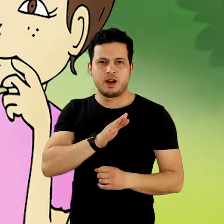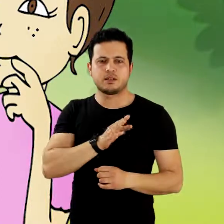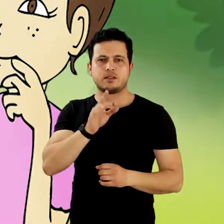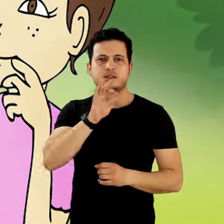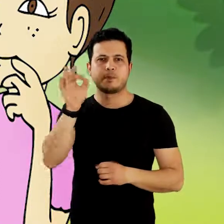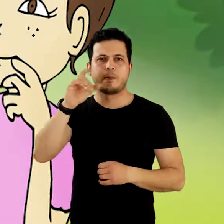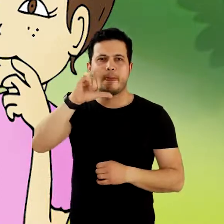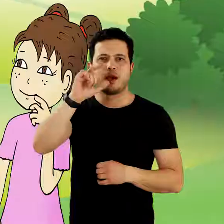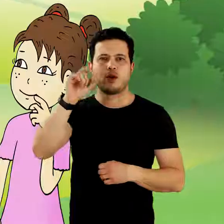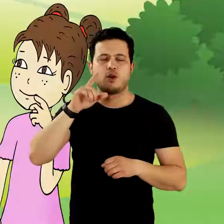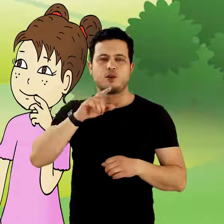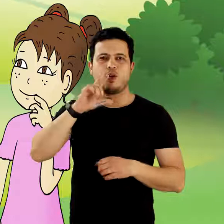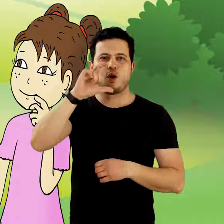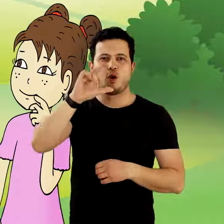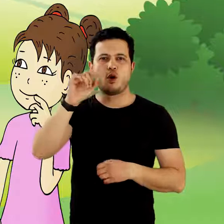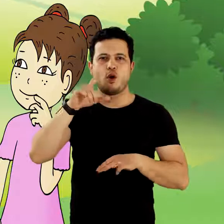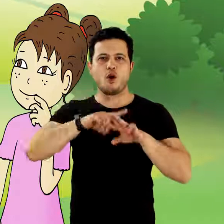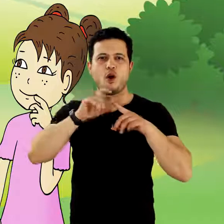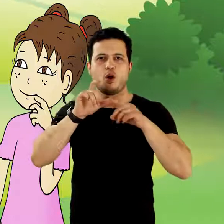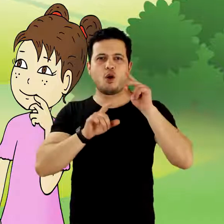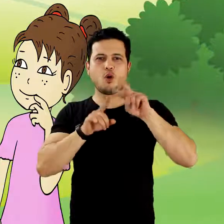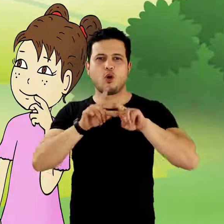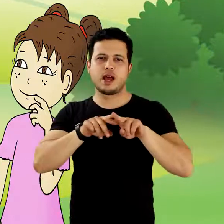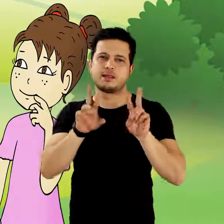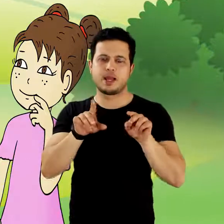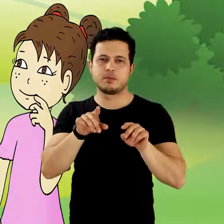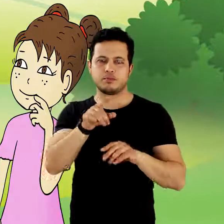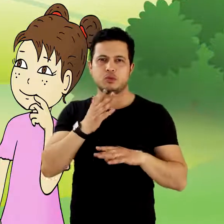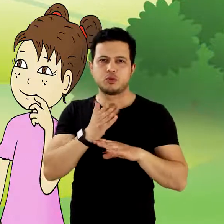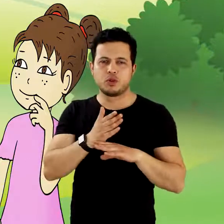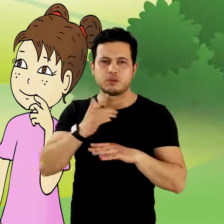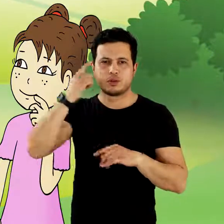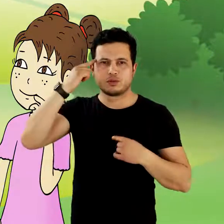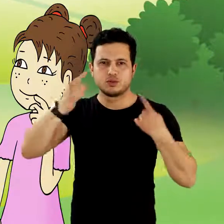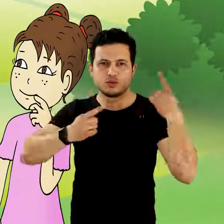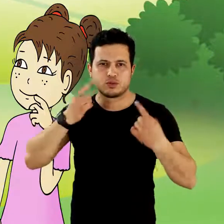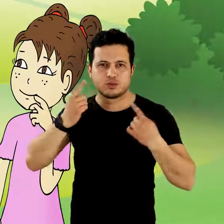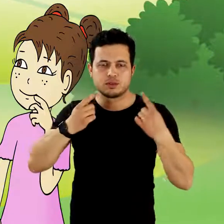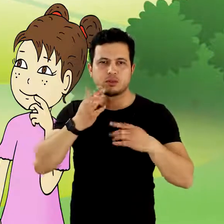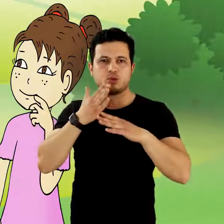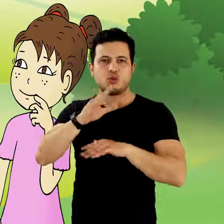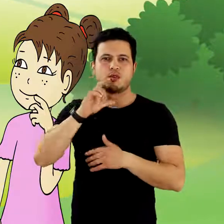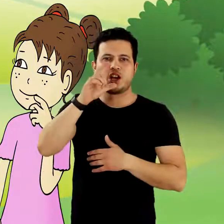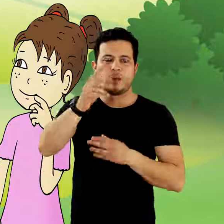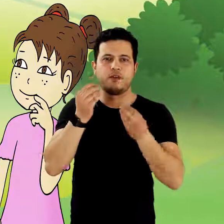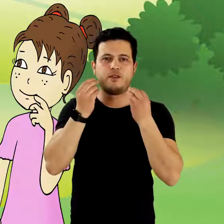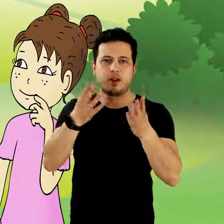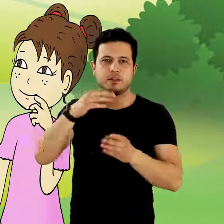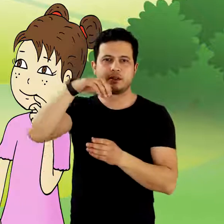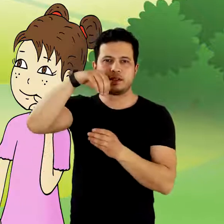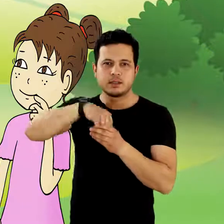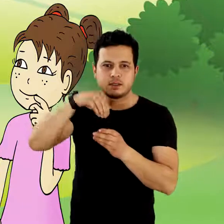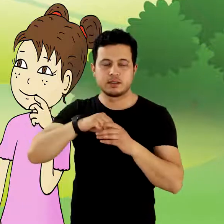Sanırım Kolezya'ydı. Evet oydu. Bir an önce doğru cevabı vermeleri ve